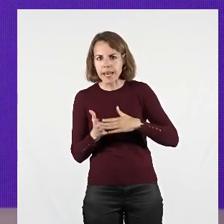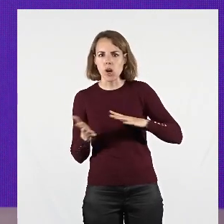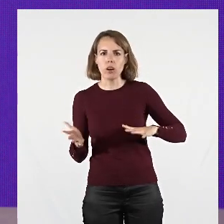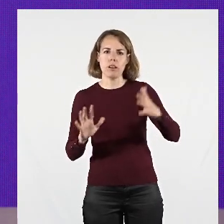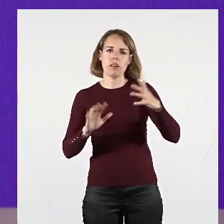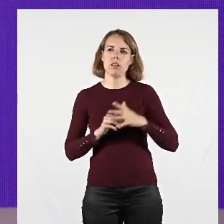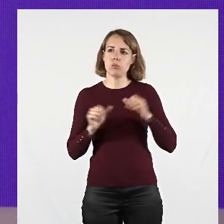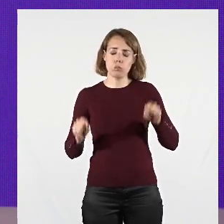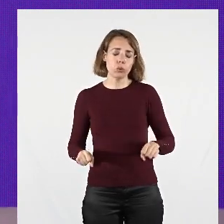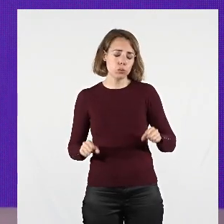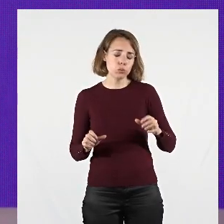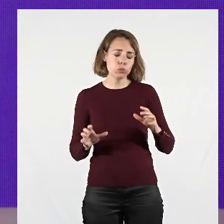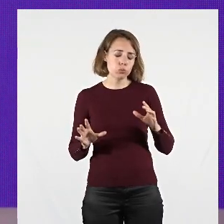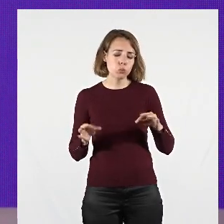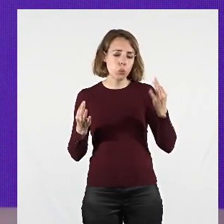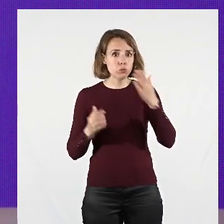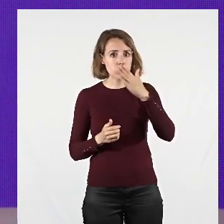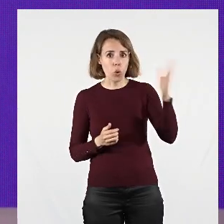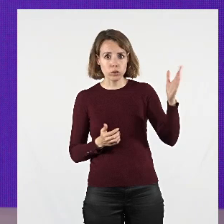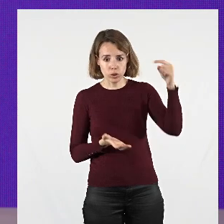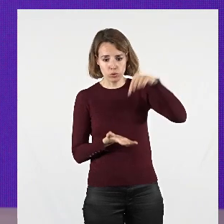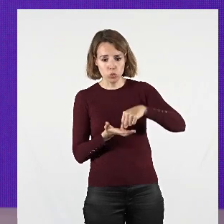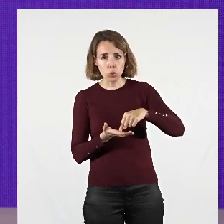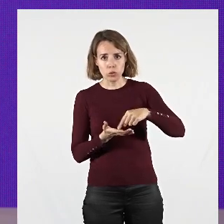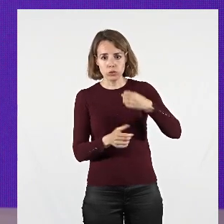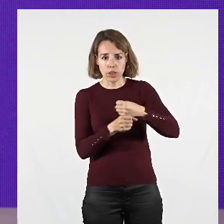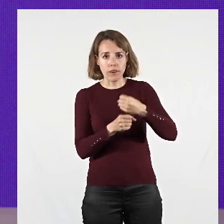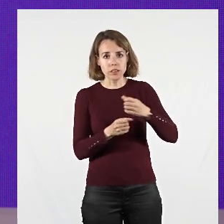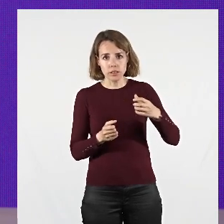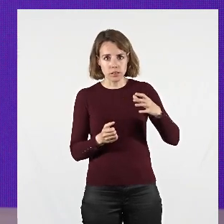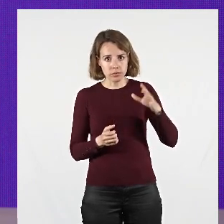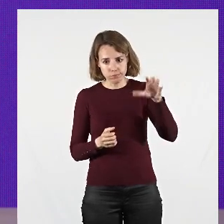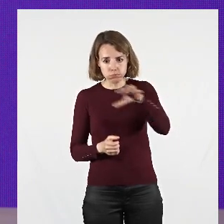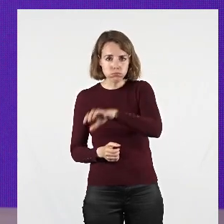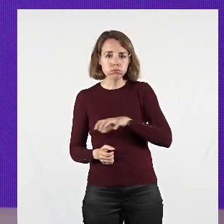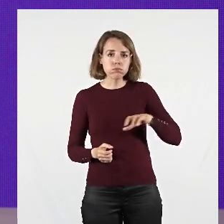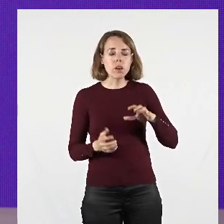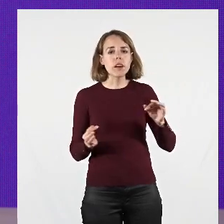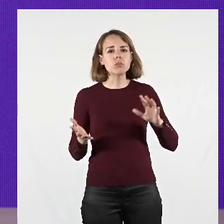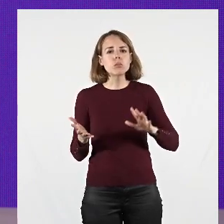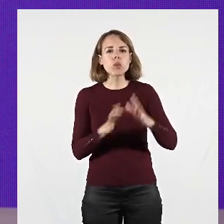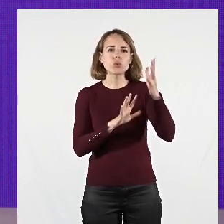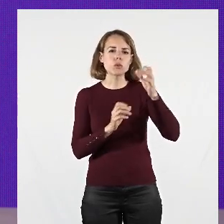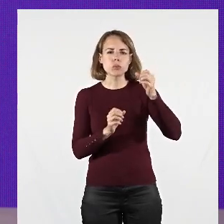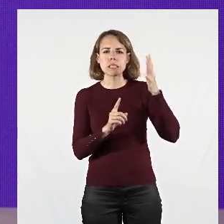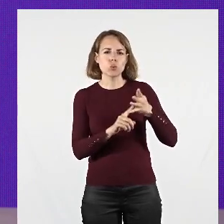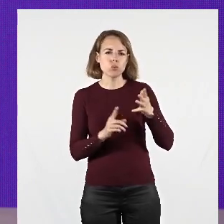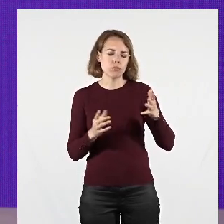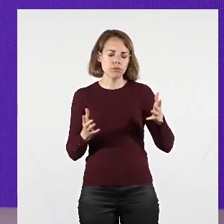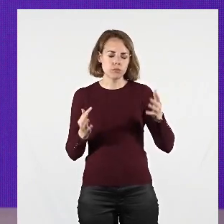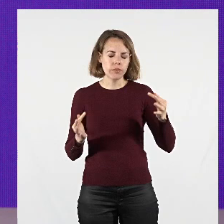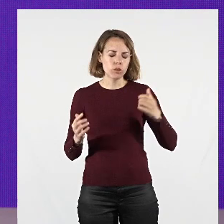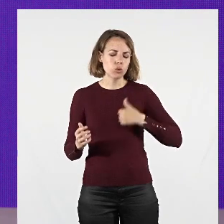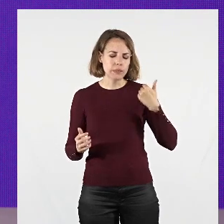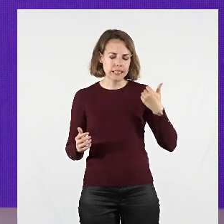nouveaux territoires d'exercice pour les mutations et les missions apportées autour de l'autonomisation. On va le voir,